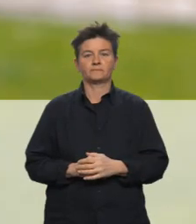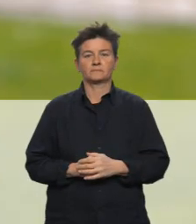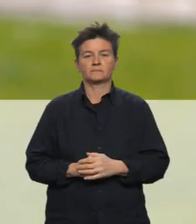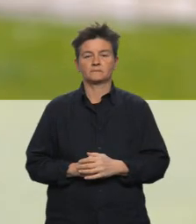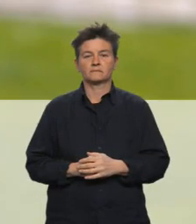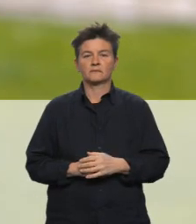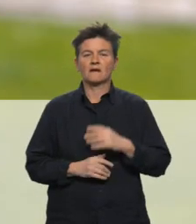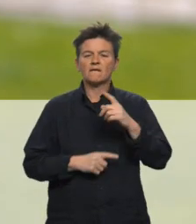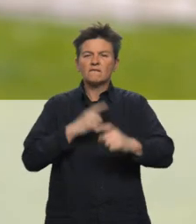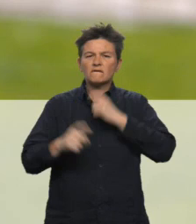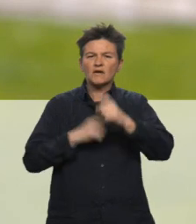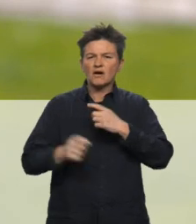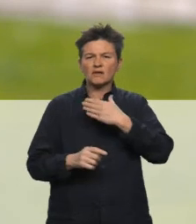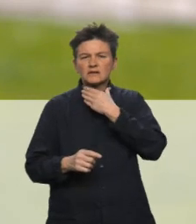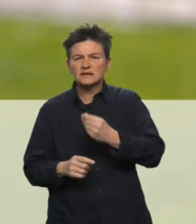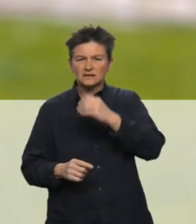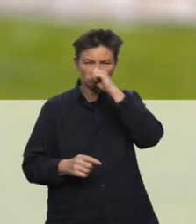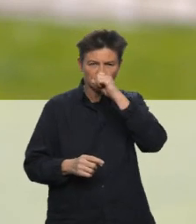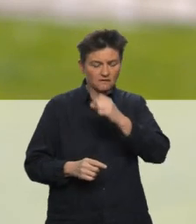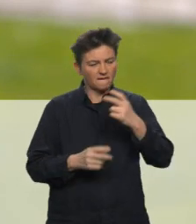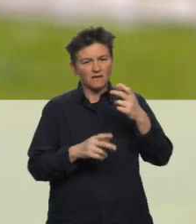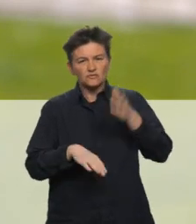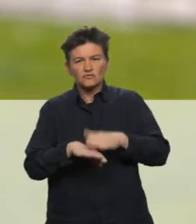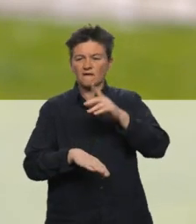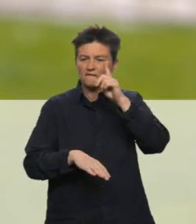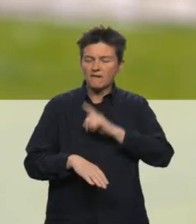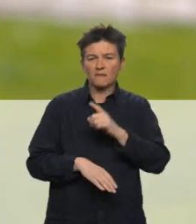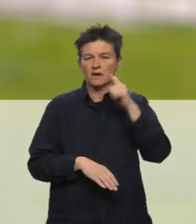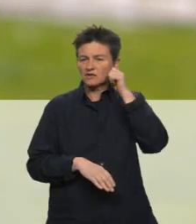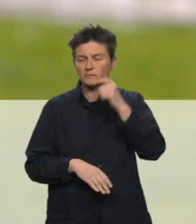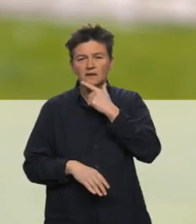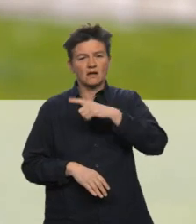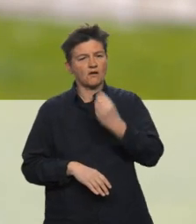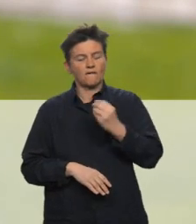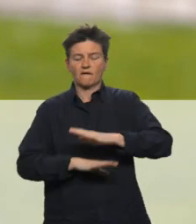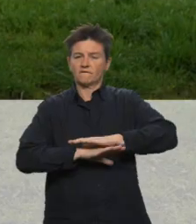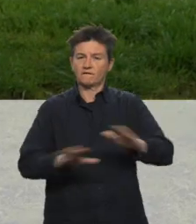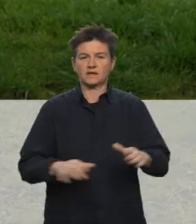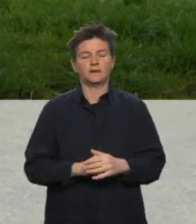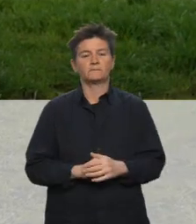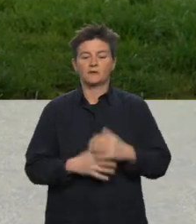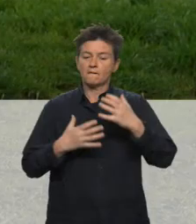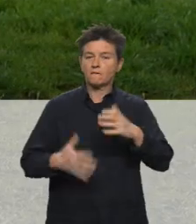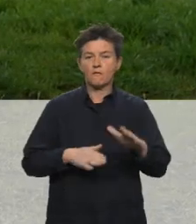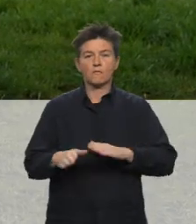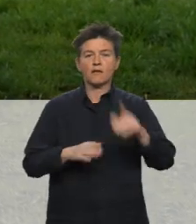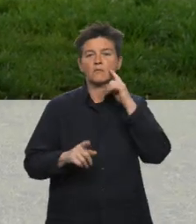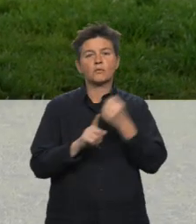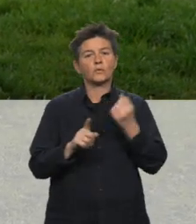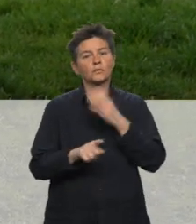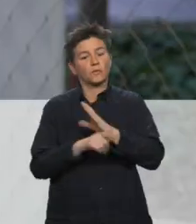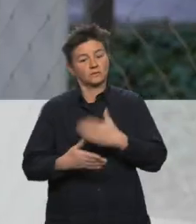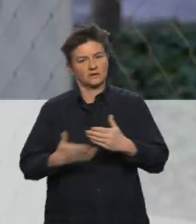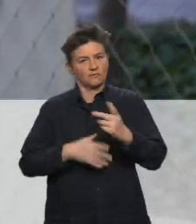Nous ne voulons plus subir les violences sexistes et sexuelles qui s'exercent sur les femmes, les LGBTI et les enfants. Nous voulons des moyens pour lutter contre